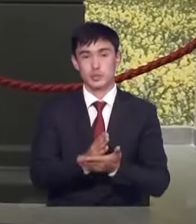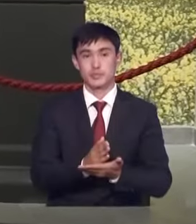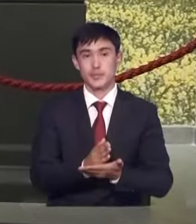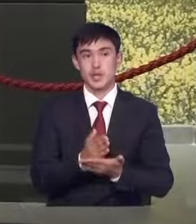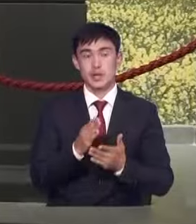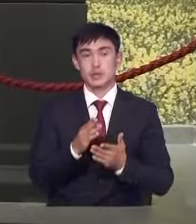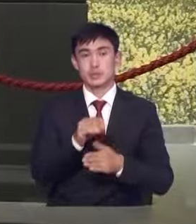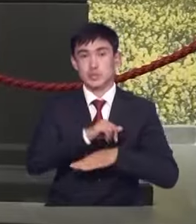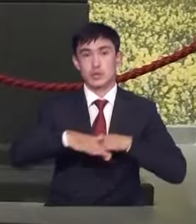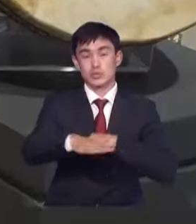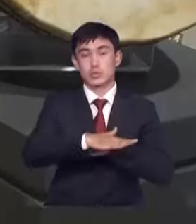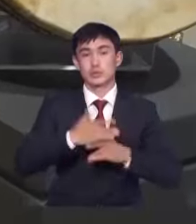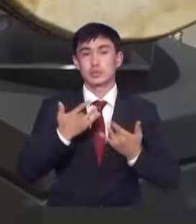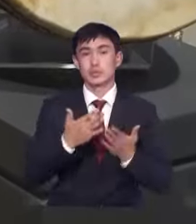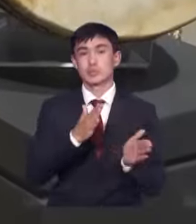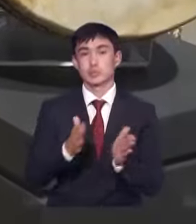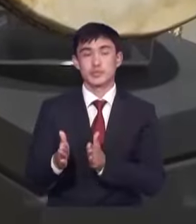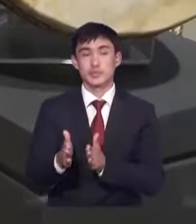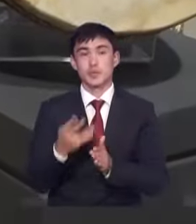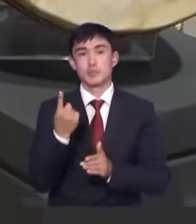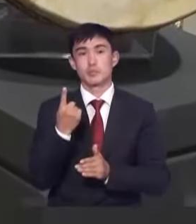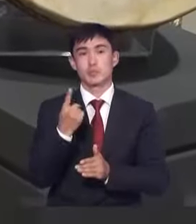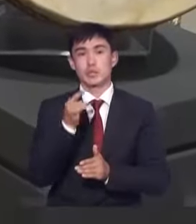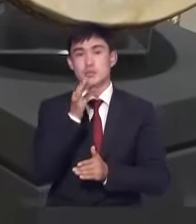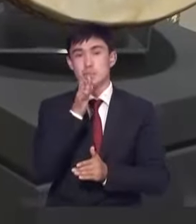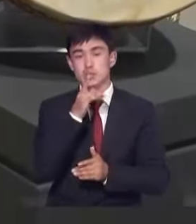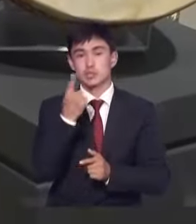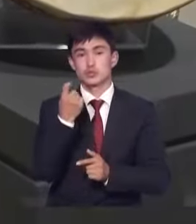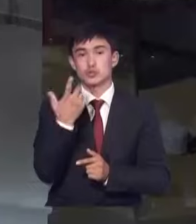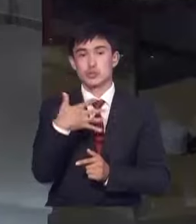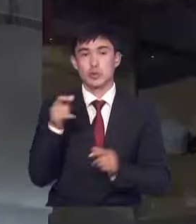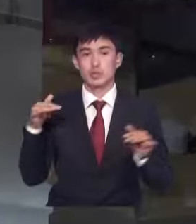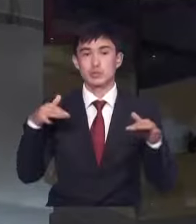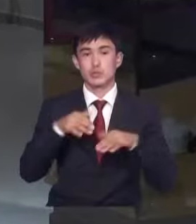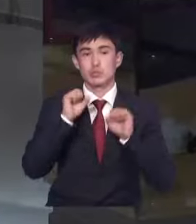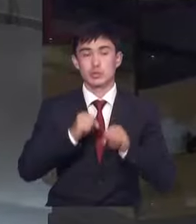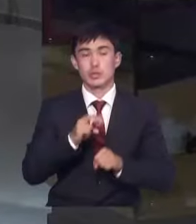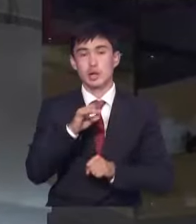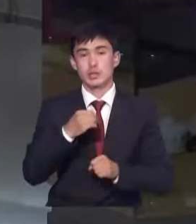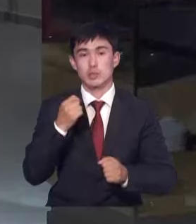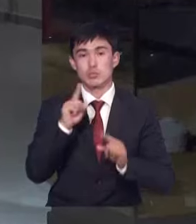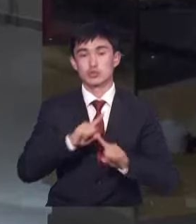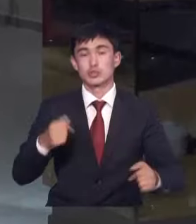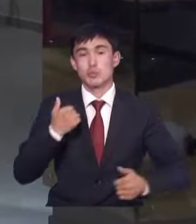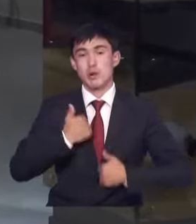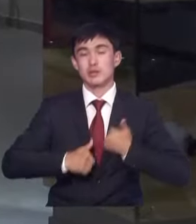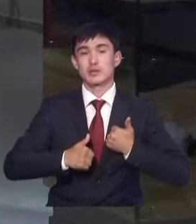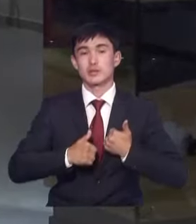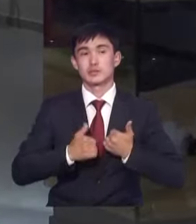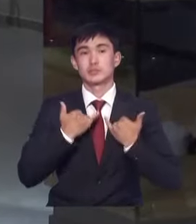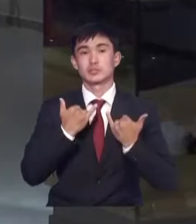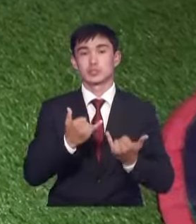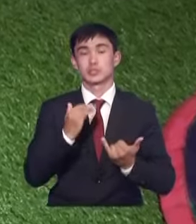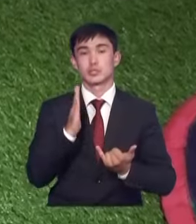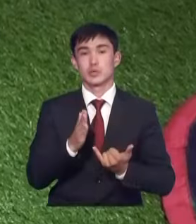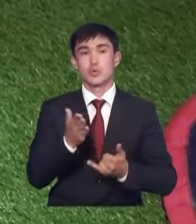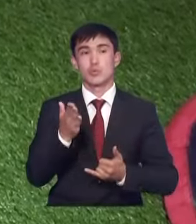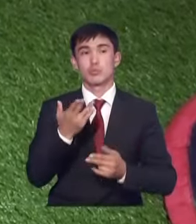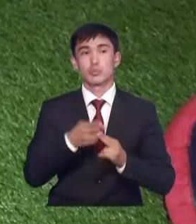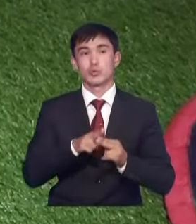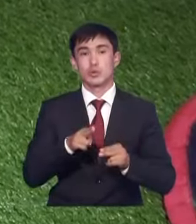Нысан аумағы да талапқа сай. Бір мезгілде 150 адам қабылдай алады. Қараталдықтар музейлерін мақтан тұтады, қадірін жете сезінеді.